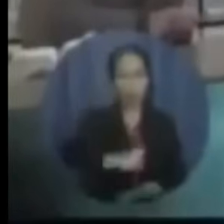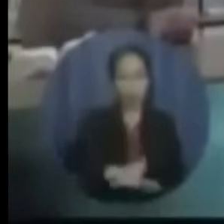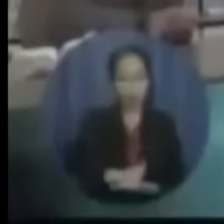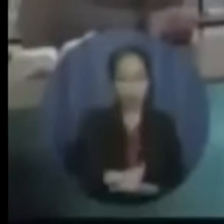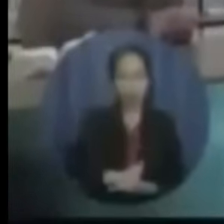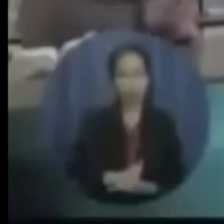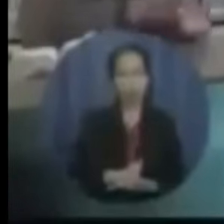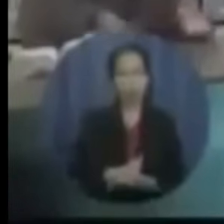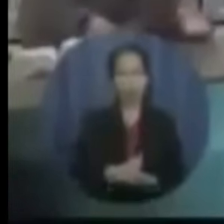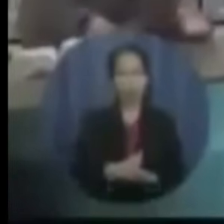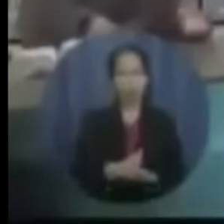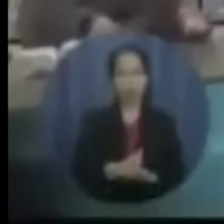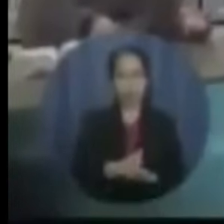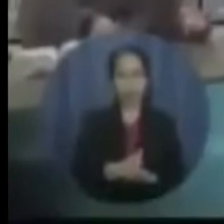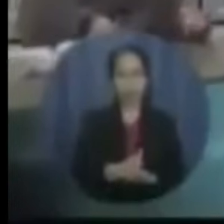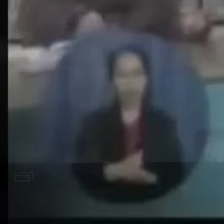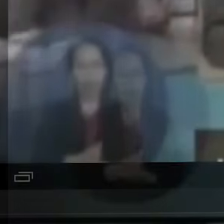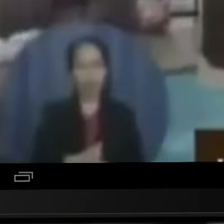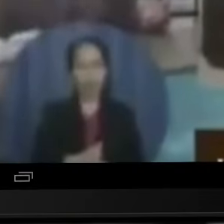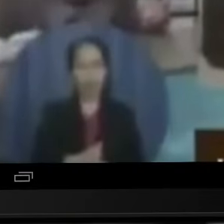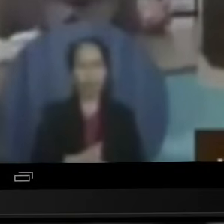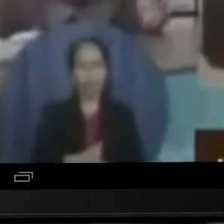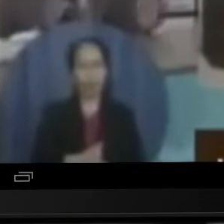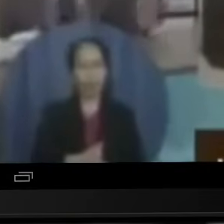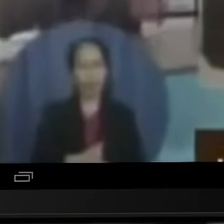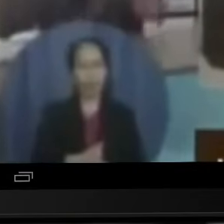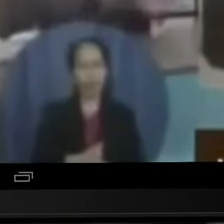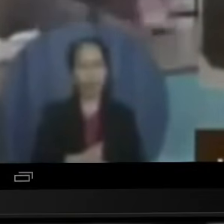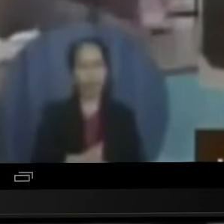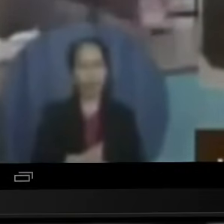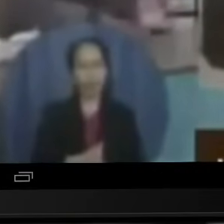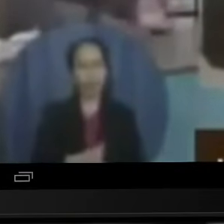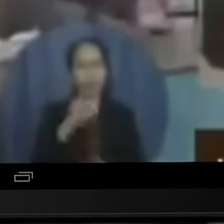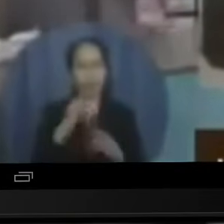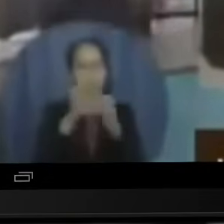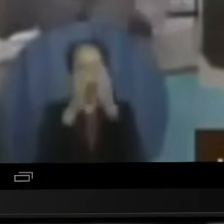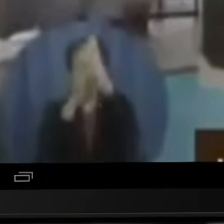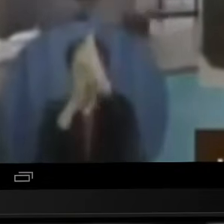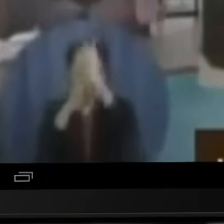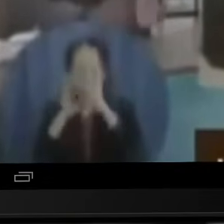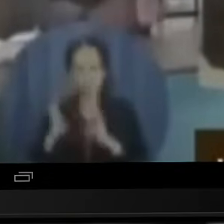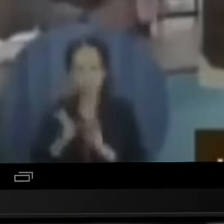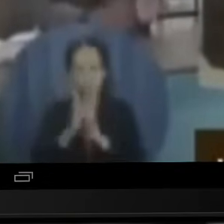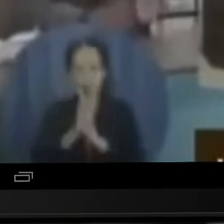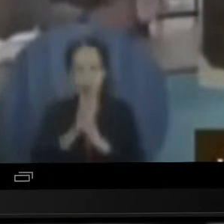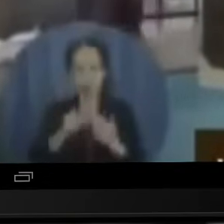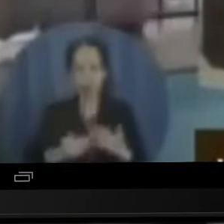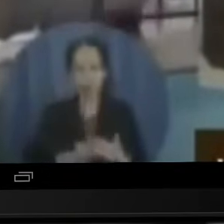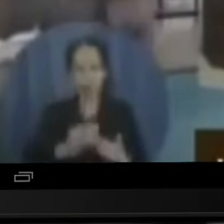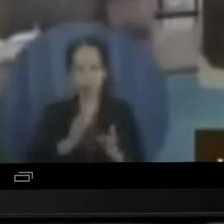Maliwanag, no? Pag sumasamba ka, lumuluhod ka, sa nila lang